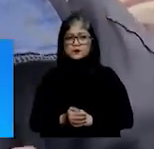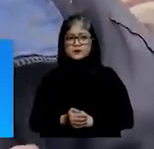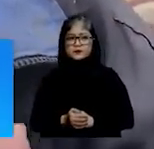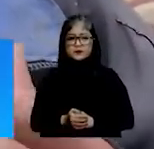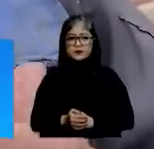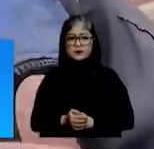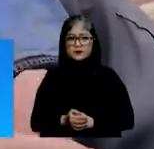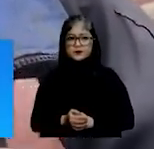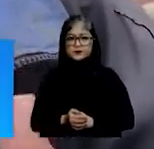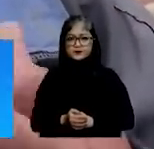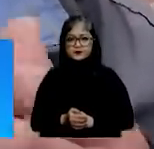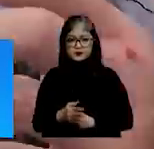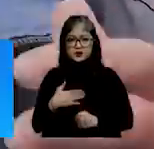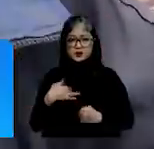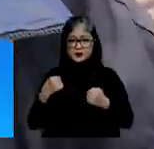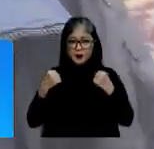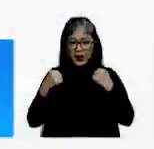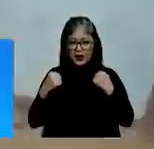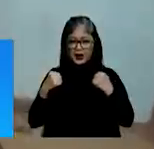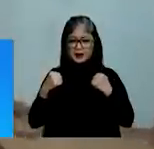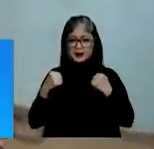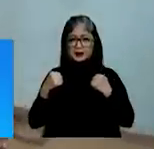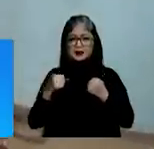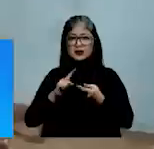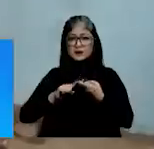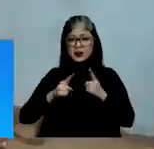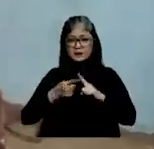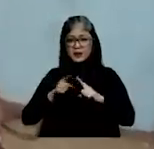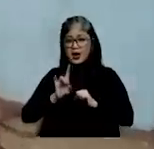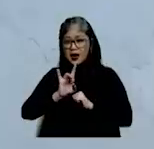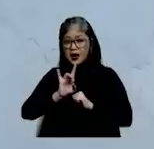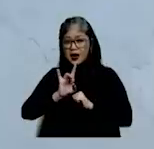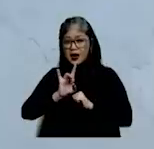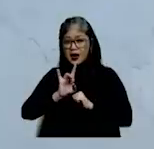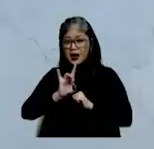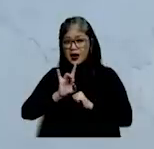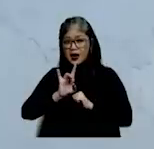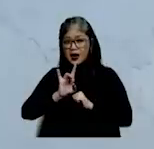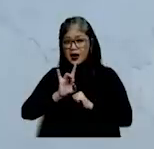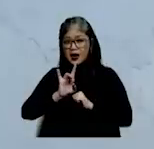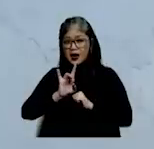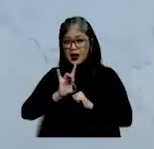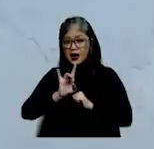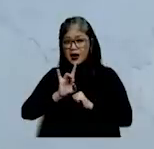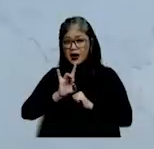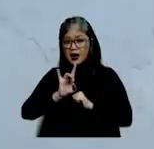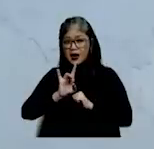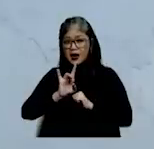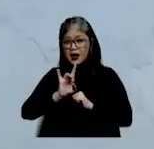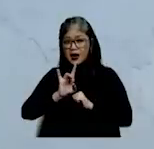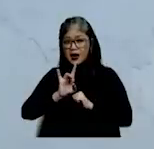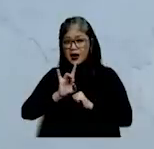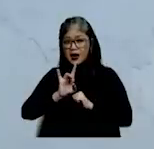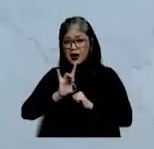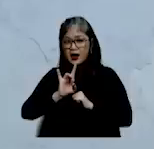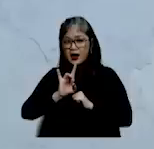rasa semangatnya itu memang beda dengan yang lain. Tak ada kiat khusus untuk bisa berkurban tiap tahun. Asrori